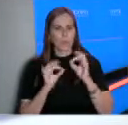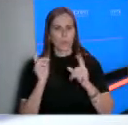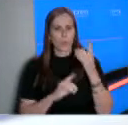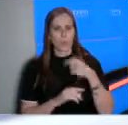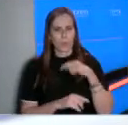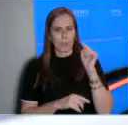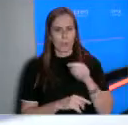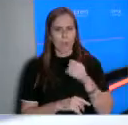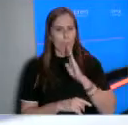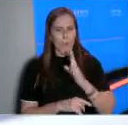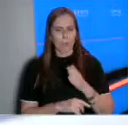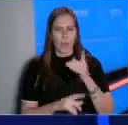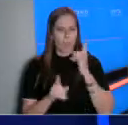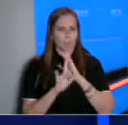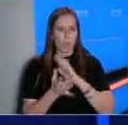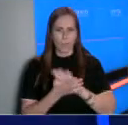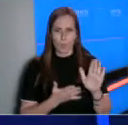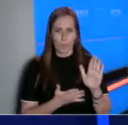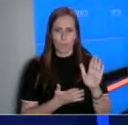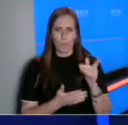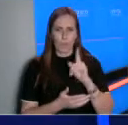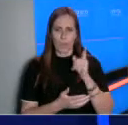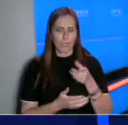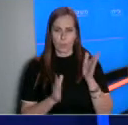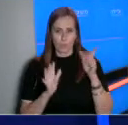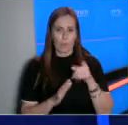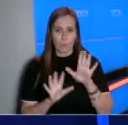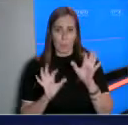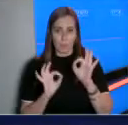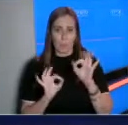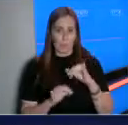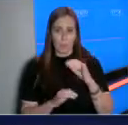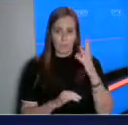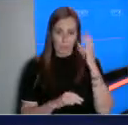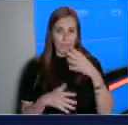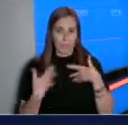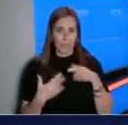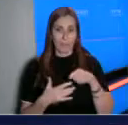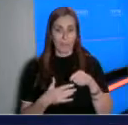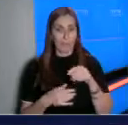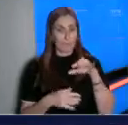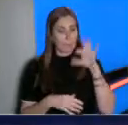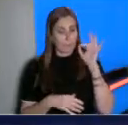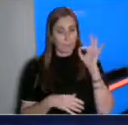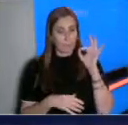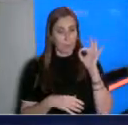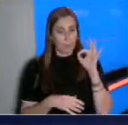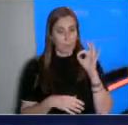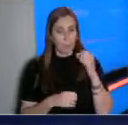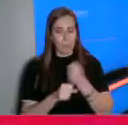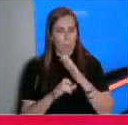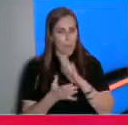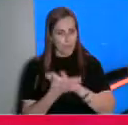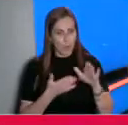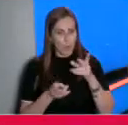בפועל כשאני מגיעה לפאב. ההנגשה מאוד פשוטה, לא צריך יותר מדי, וזה מה שבאמת מענה ומשמח, כי את מגלה שבפעולה